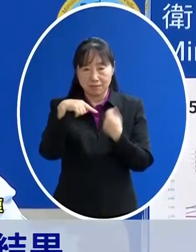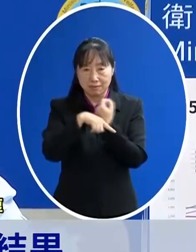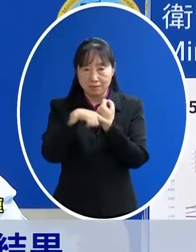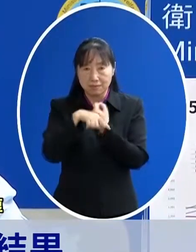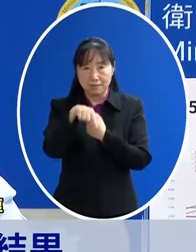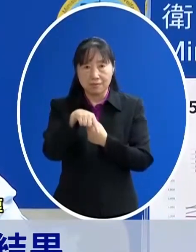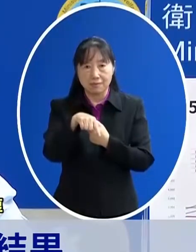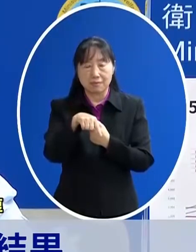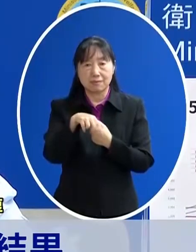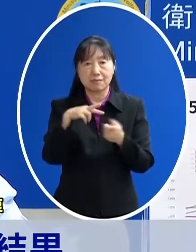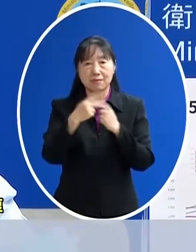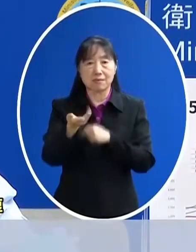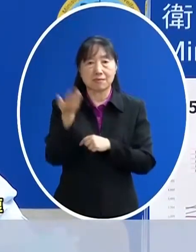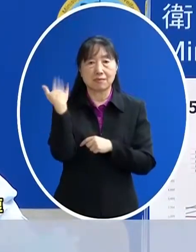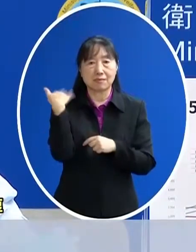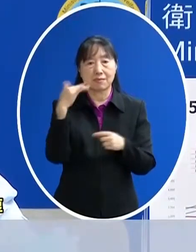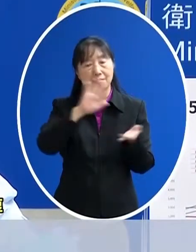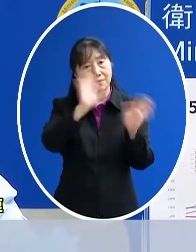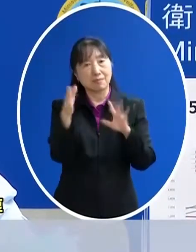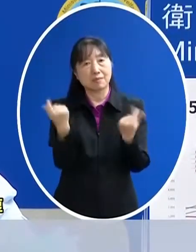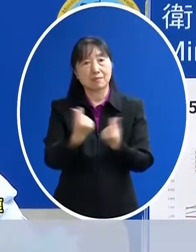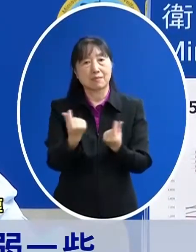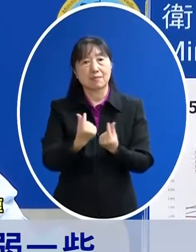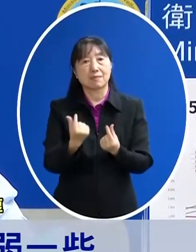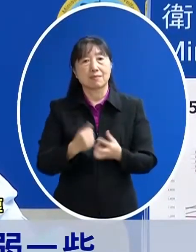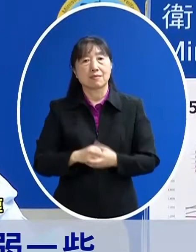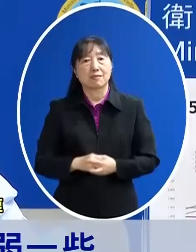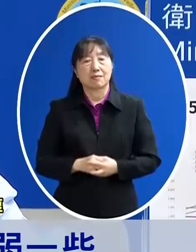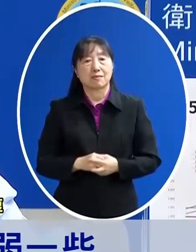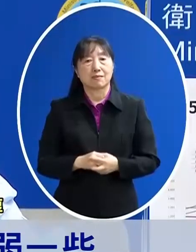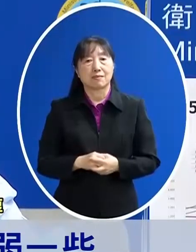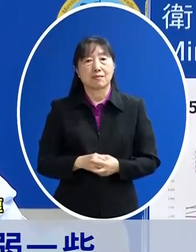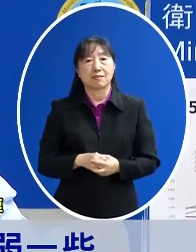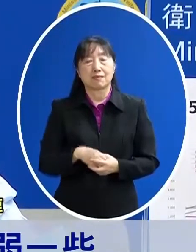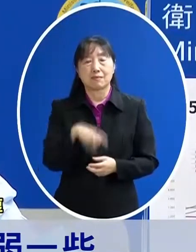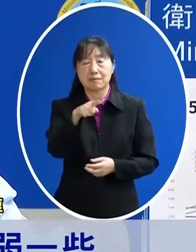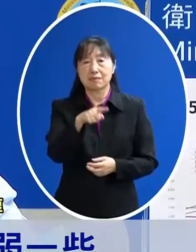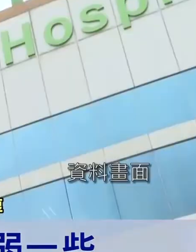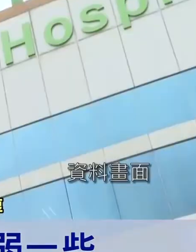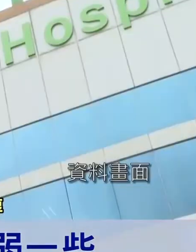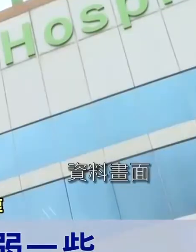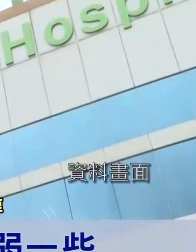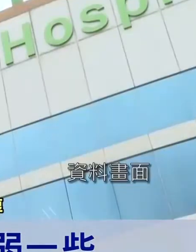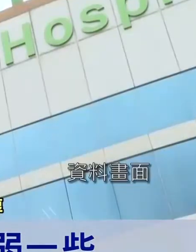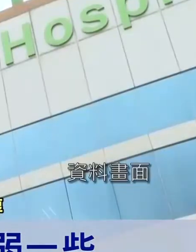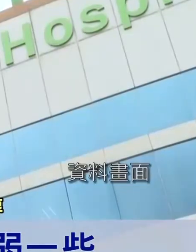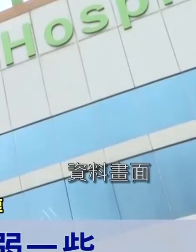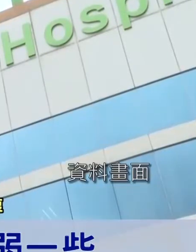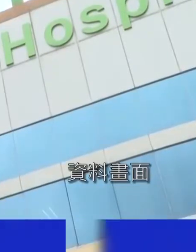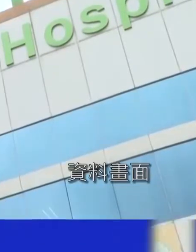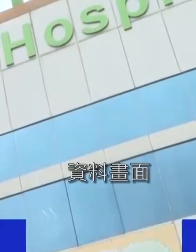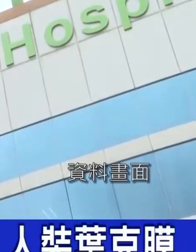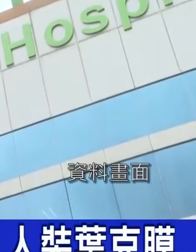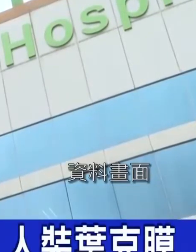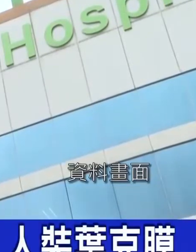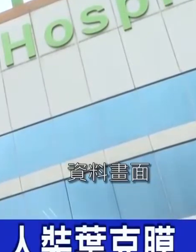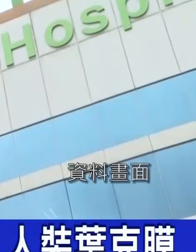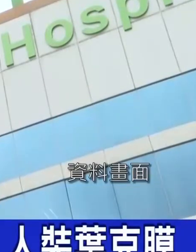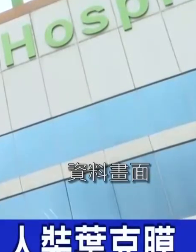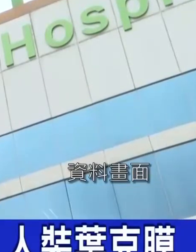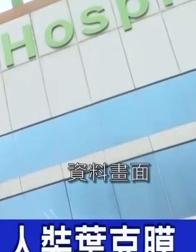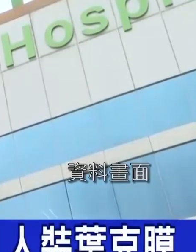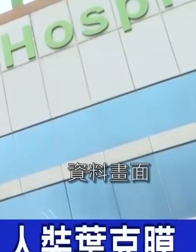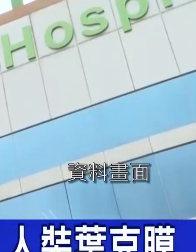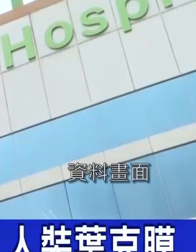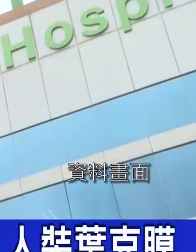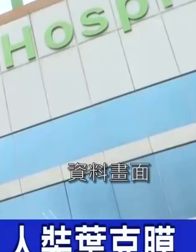的结果几乎是差不多，那甚至讯号可能更微弱一些。 感染没有再扩大，可以稍微松口气。